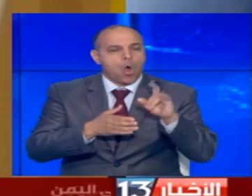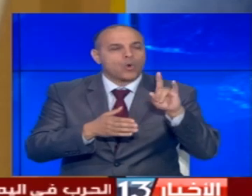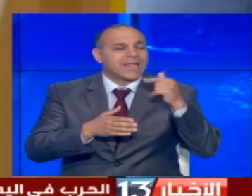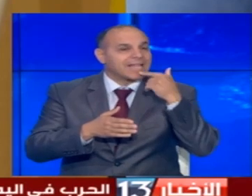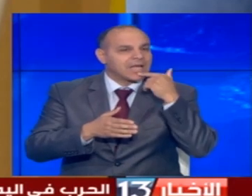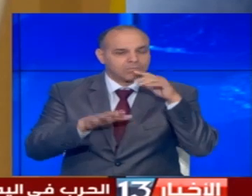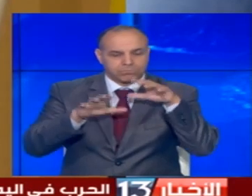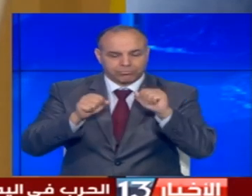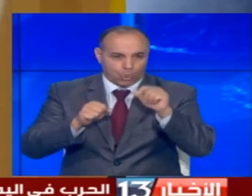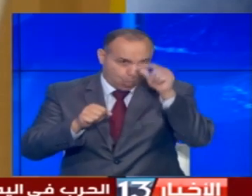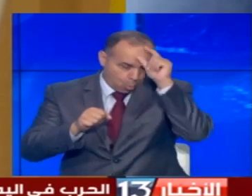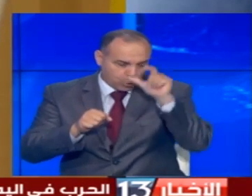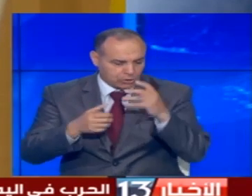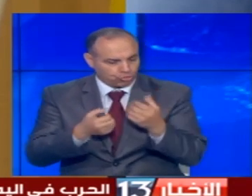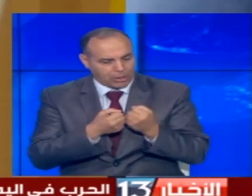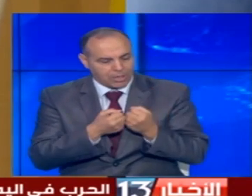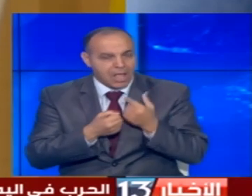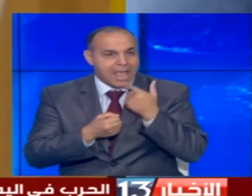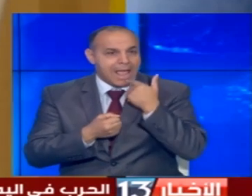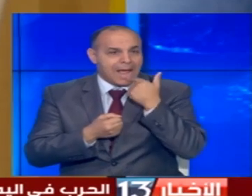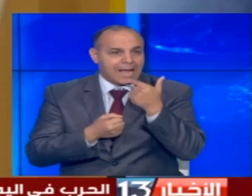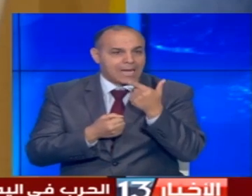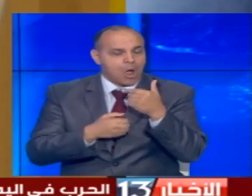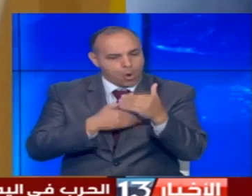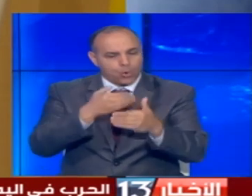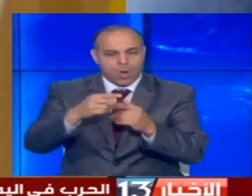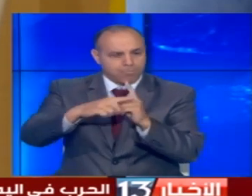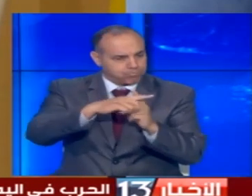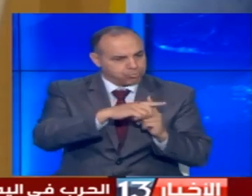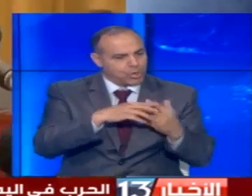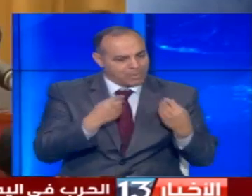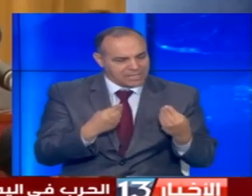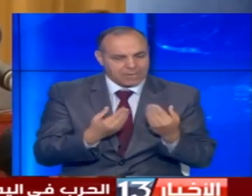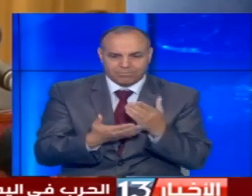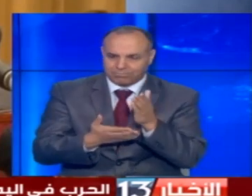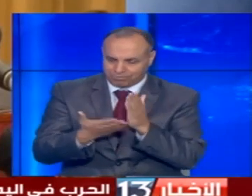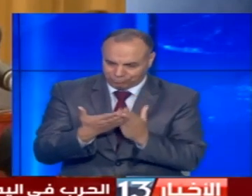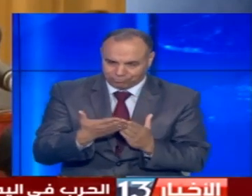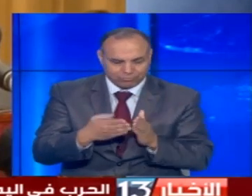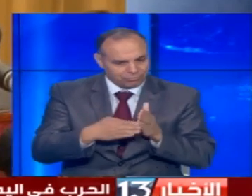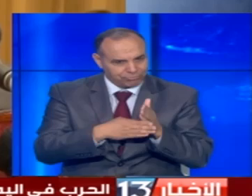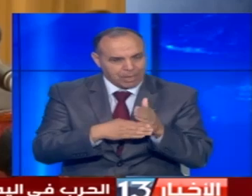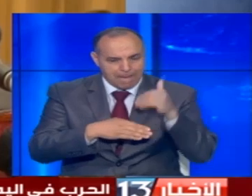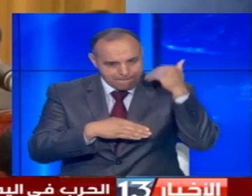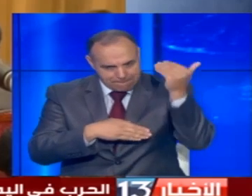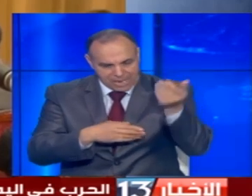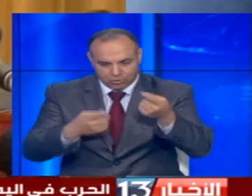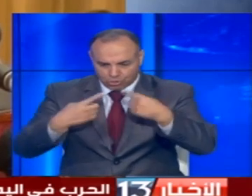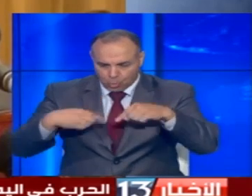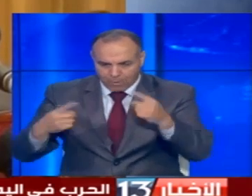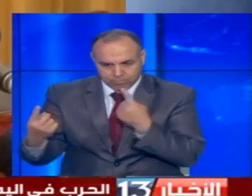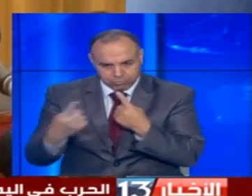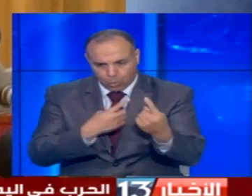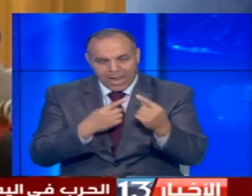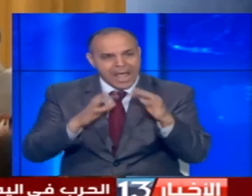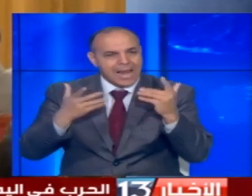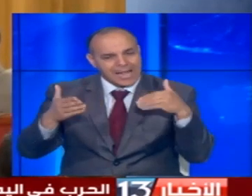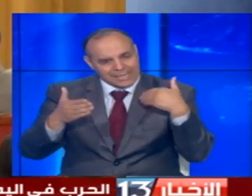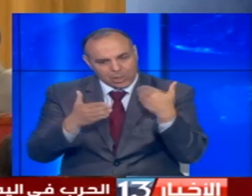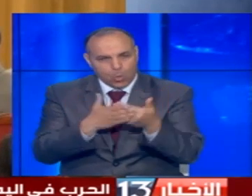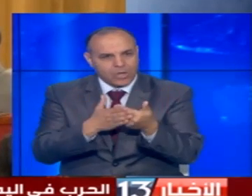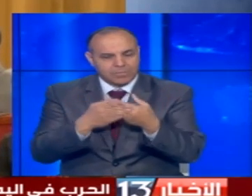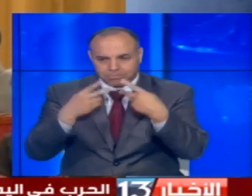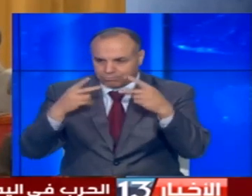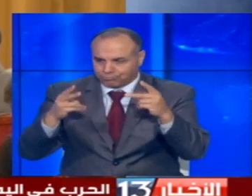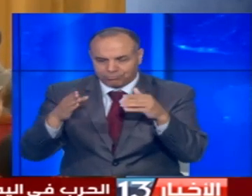يسيطر عليها الحوثيون ووصفته بانه خطوه ايجابيه تمهد الطريقه للجوله المقبله من الحوار من اجل التوصل الى